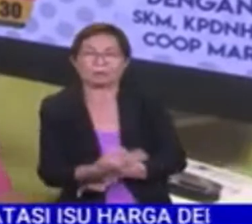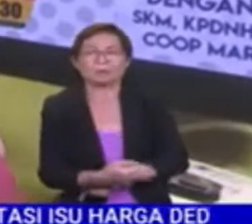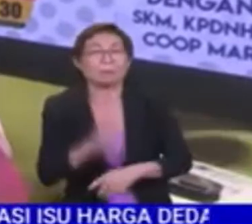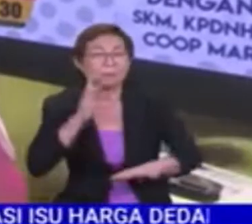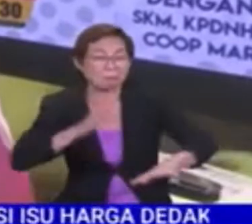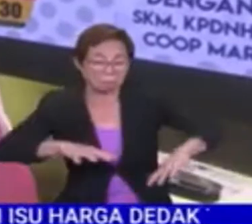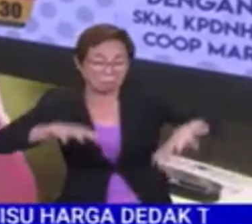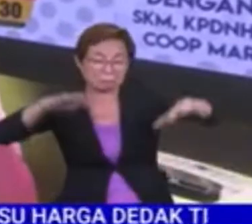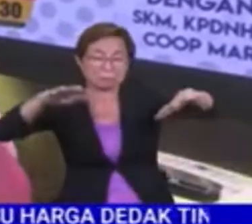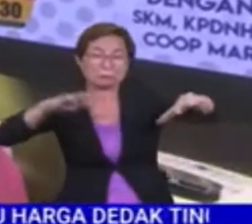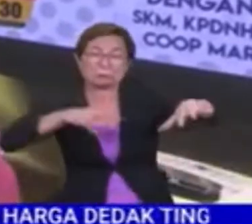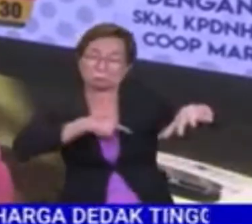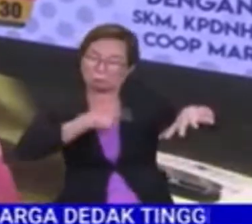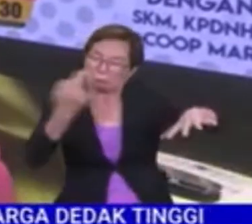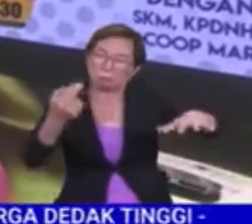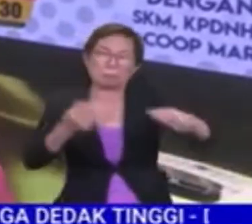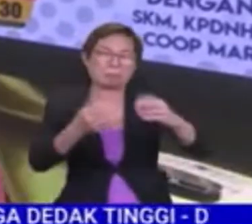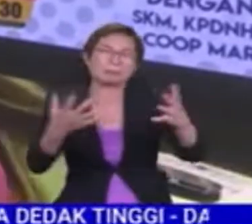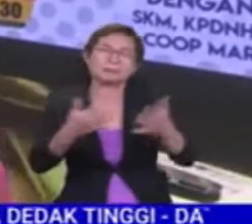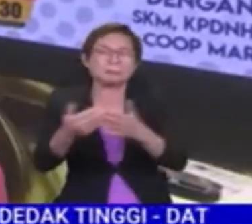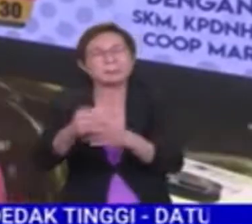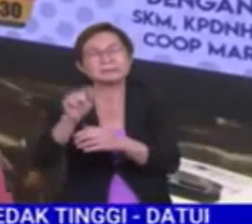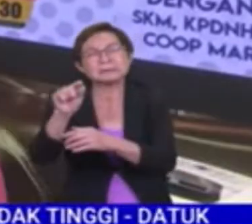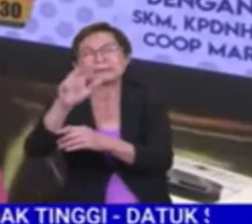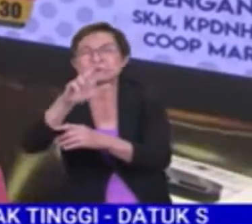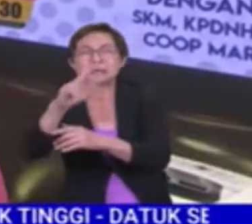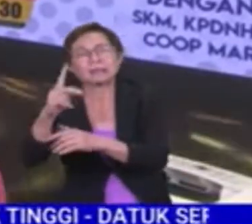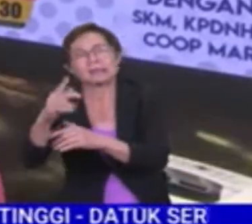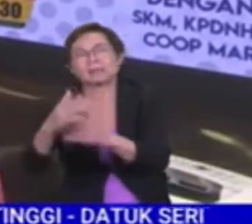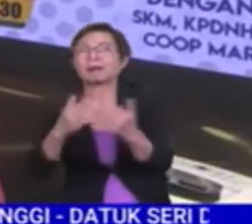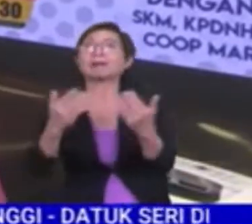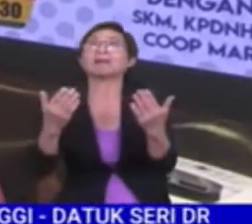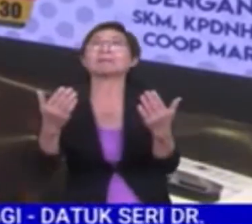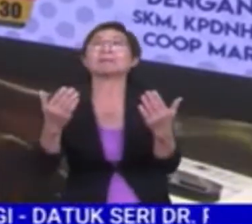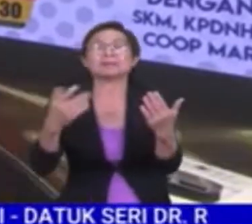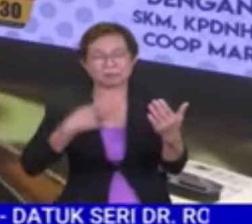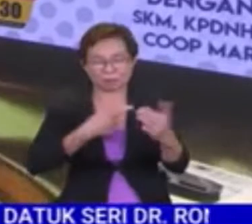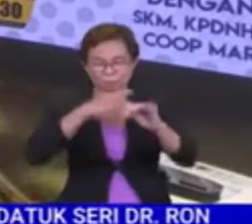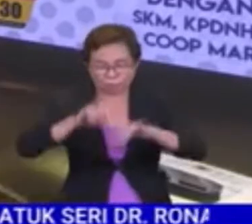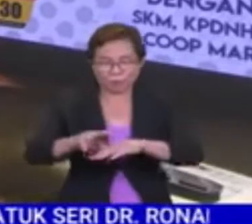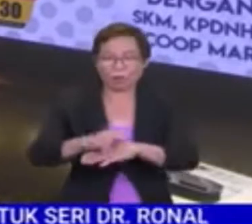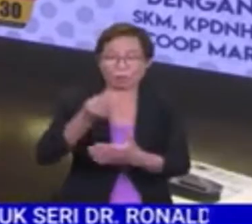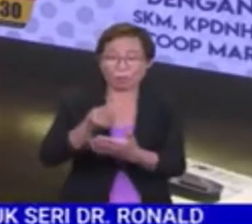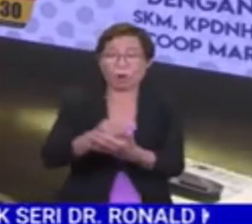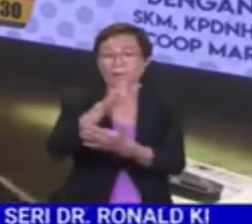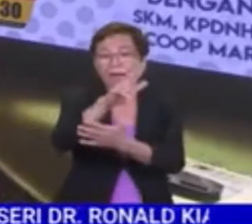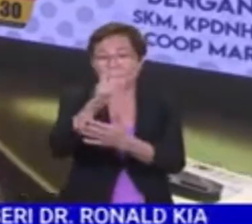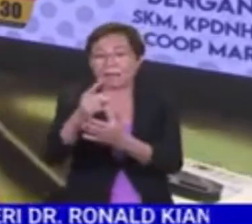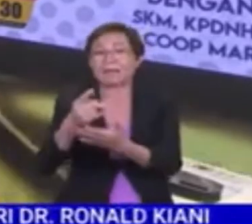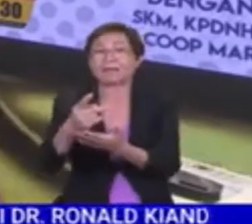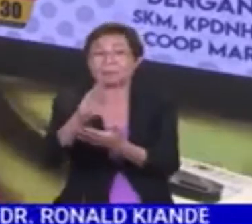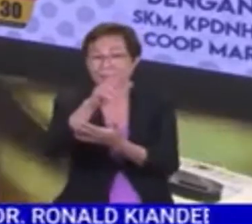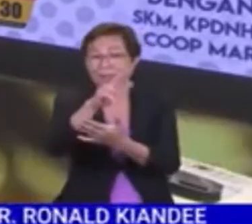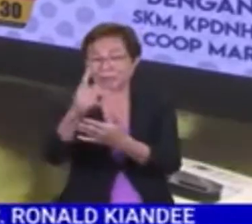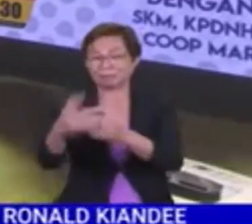banjir ini kan. Tapi sedikit banyak pun alhamdulillah kita boleh guna untuk beli barang yang masih lagi